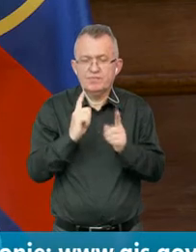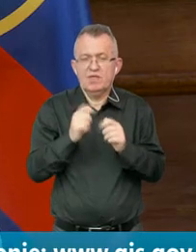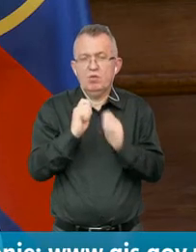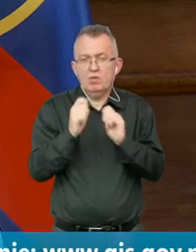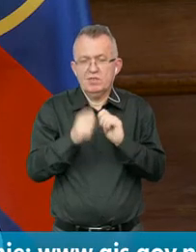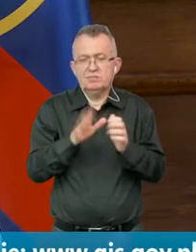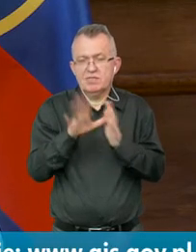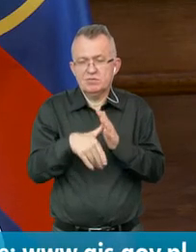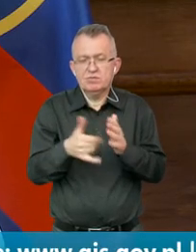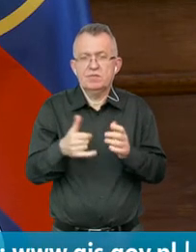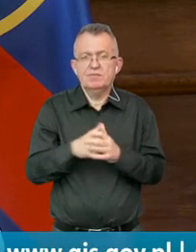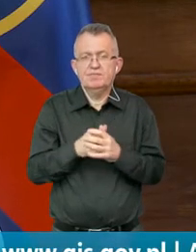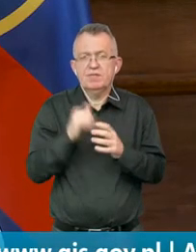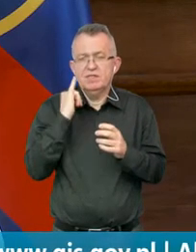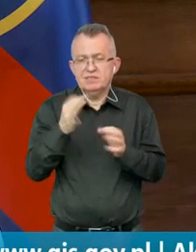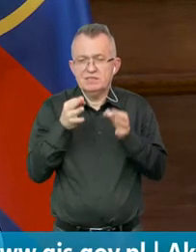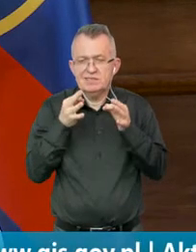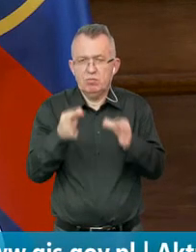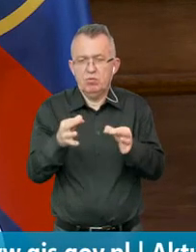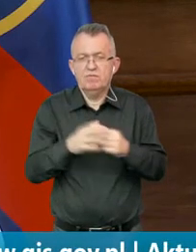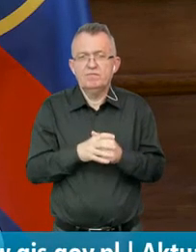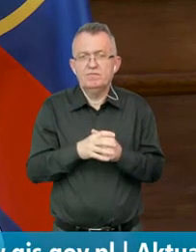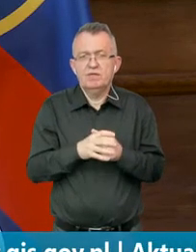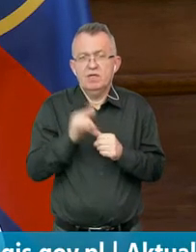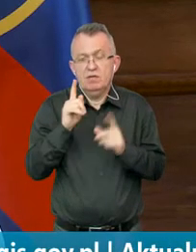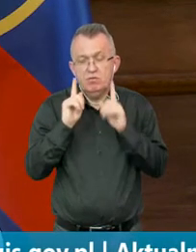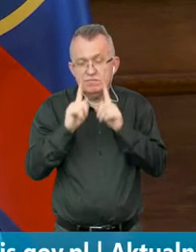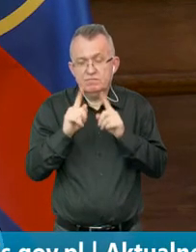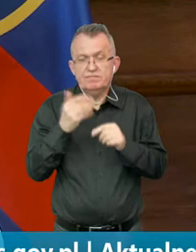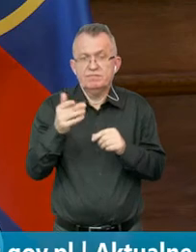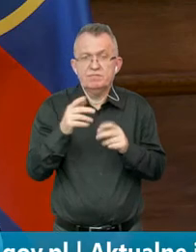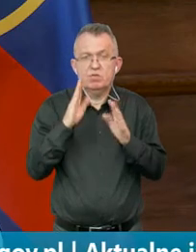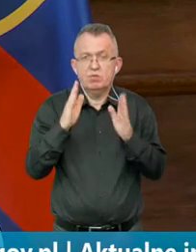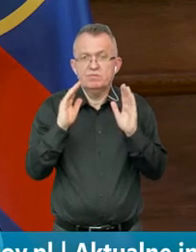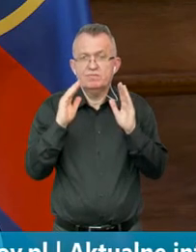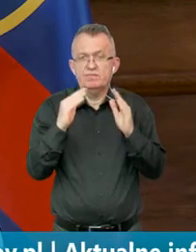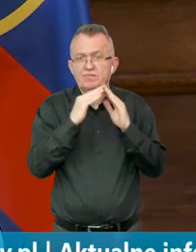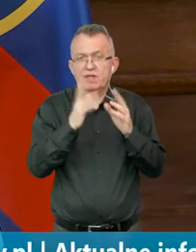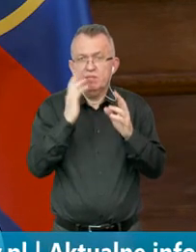komunikacji publicznej, i samochodów. Oczywiście część kamienic zostanie